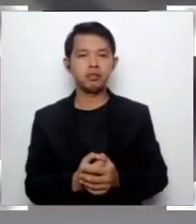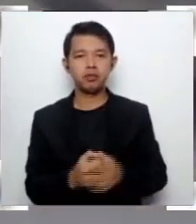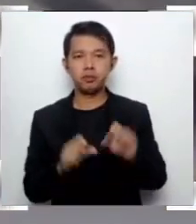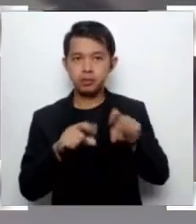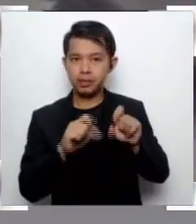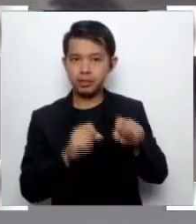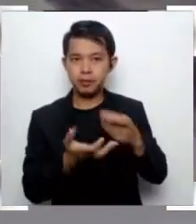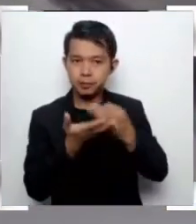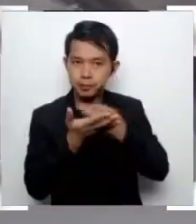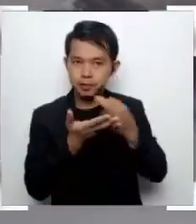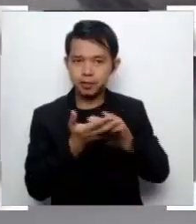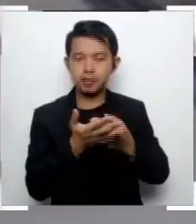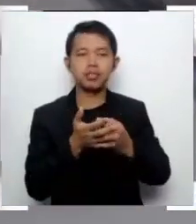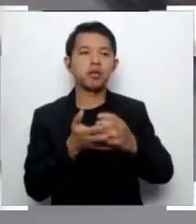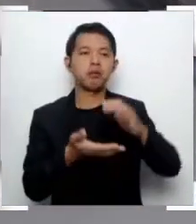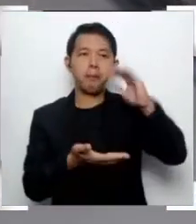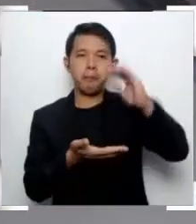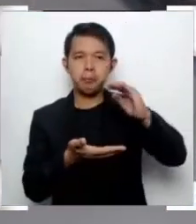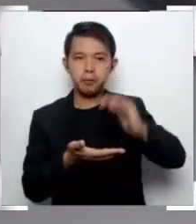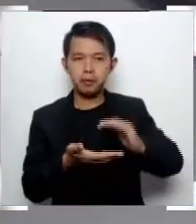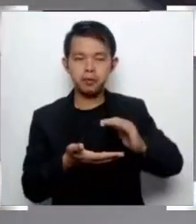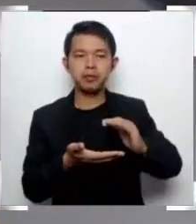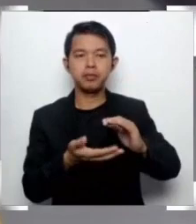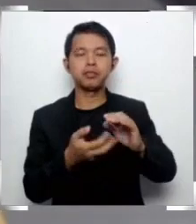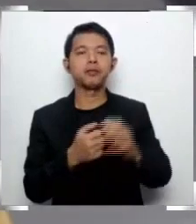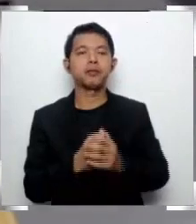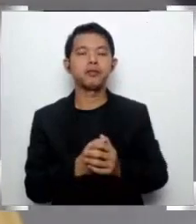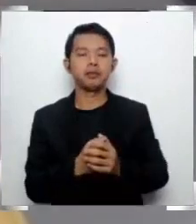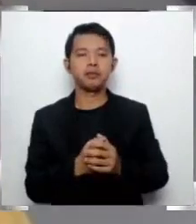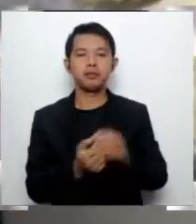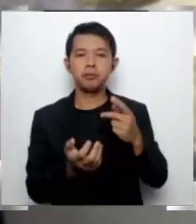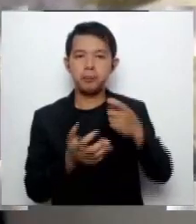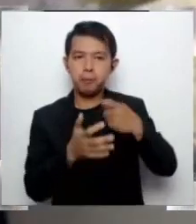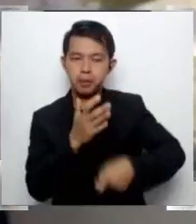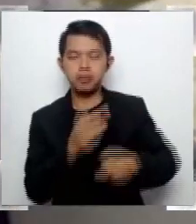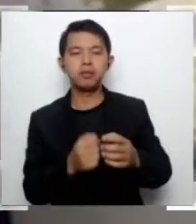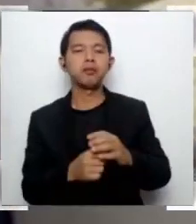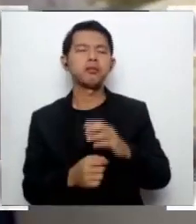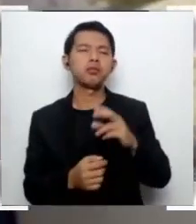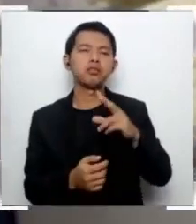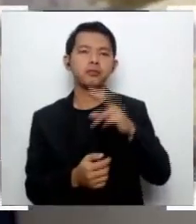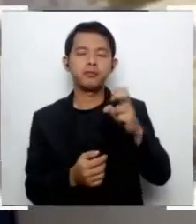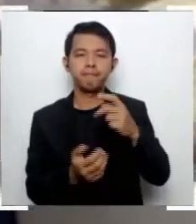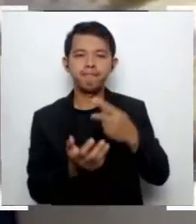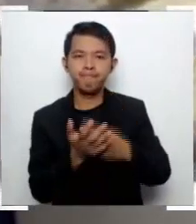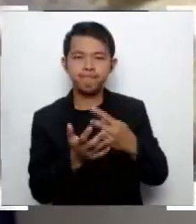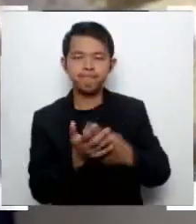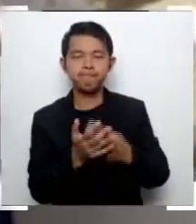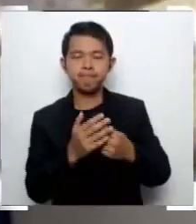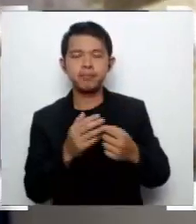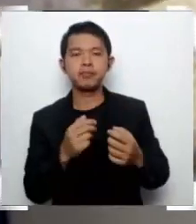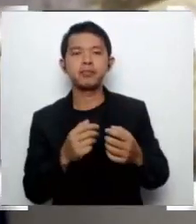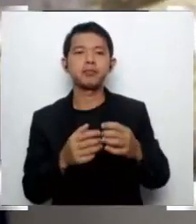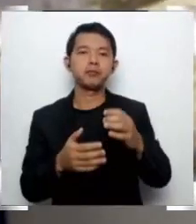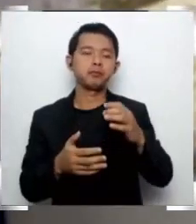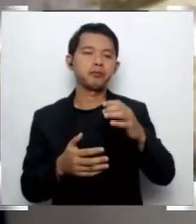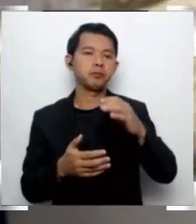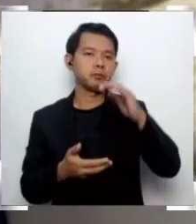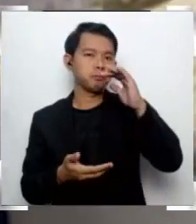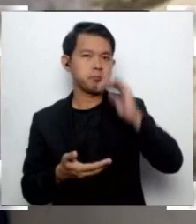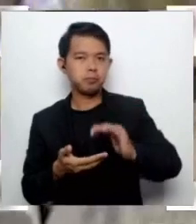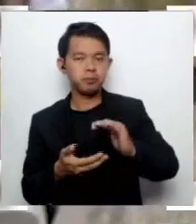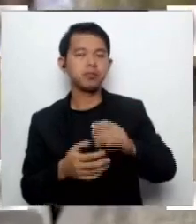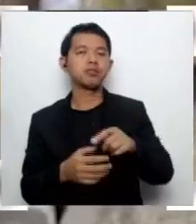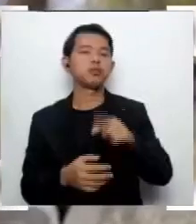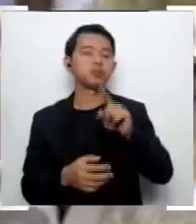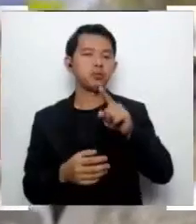supply. Sabi ng mga nagtitinda sa Pasig Mega Market, hanggang 300 pesos ang ibinaba sa kada sako ng bigas. Kaya naman ibinaba na